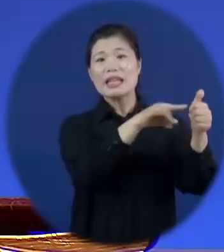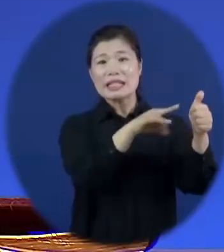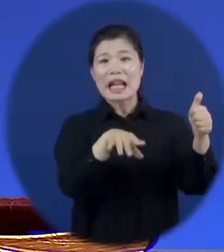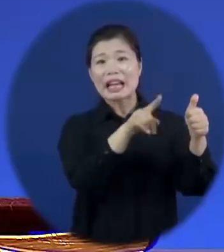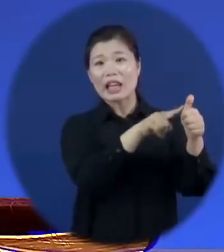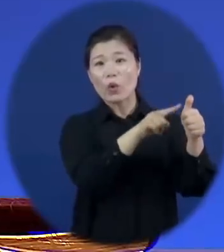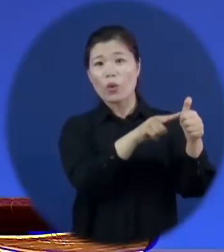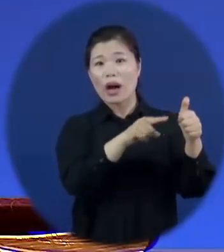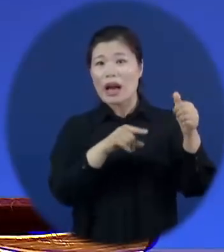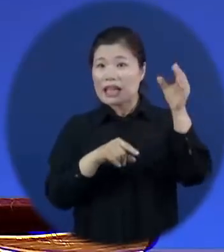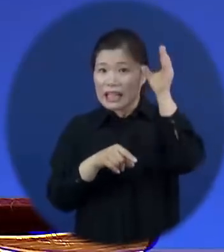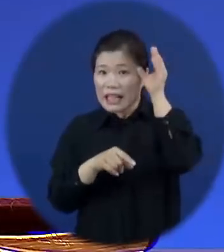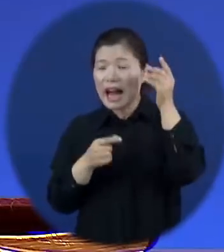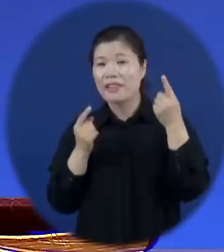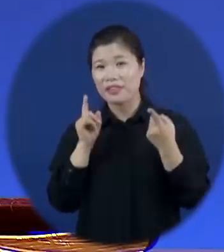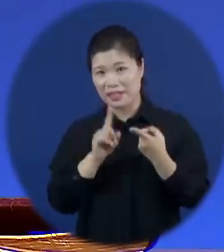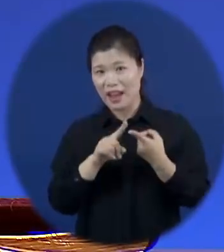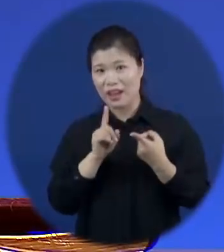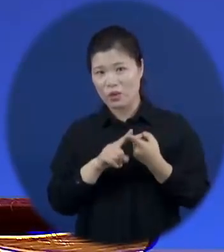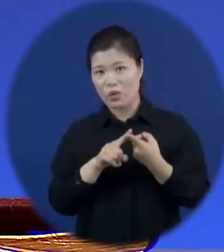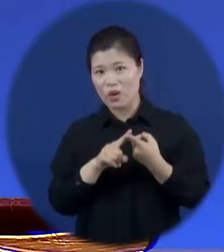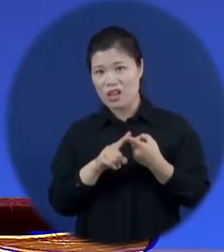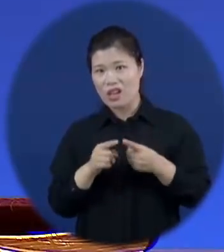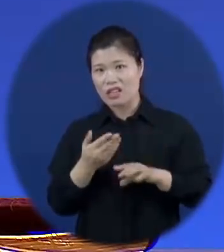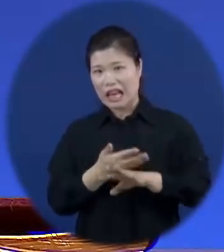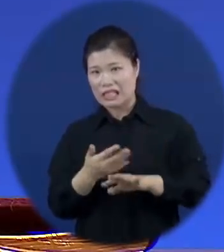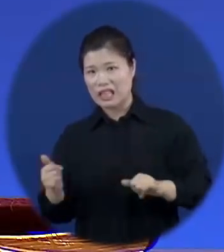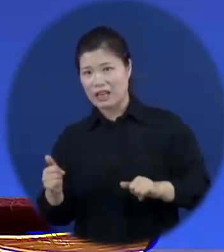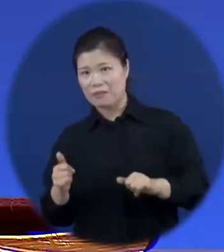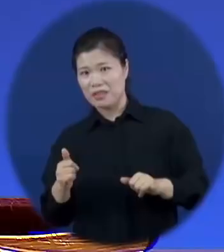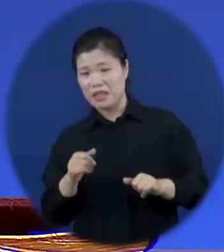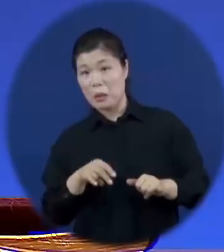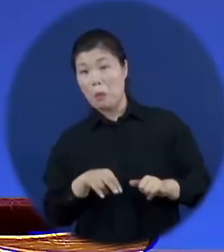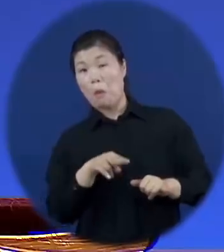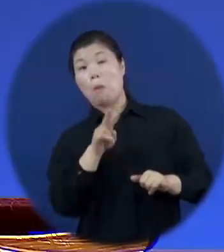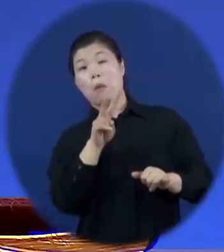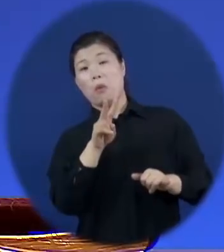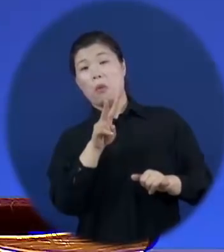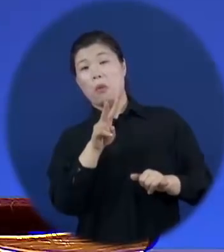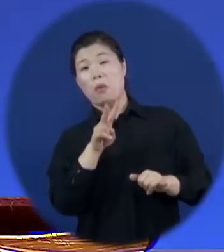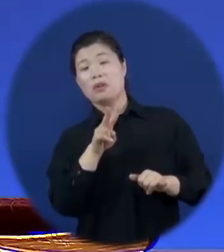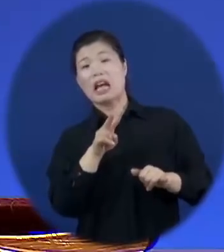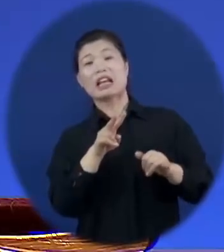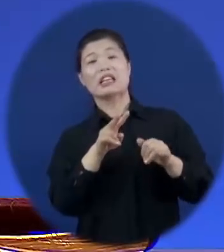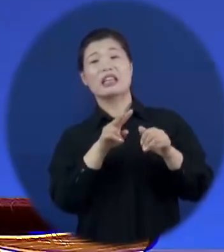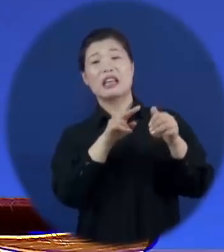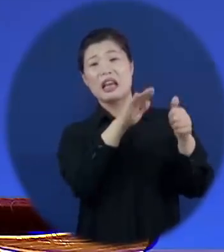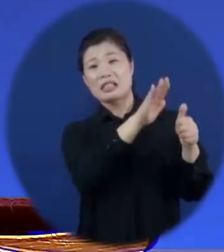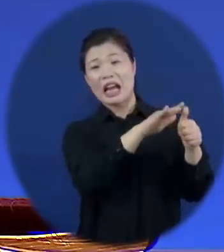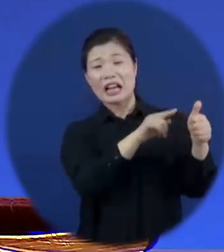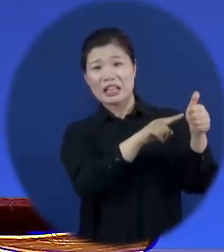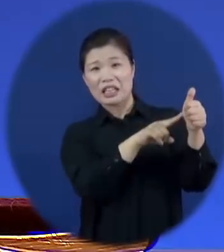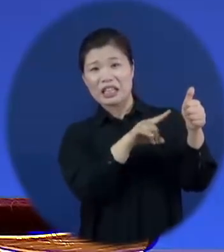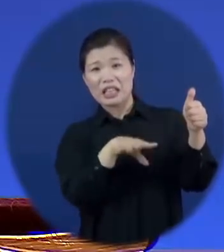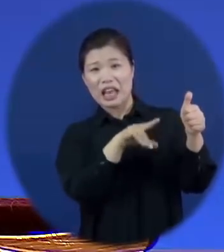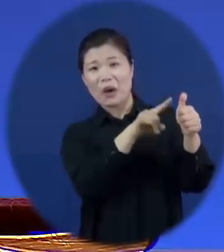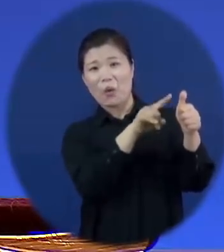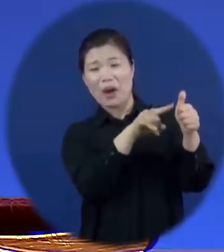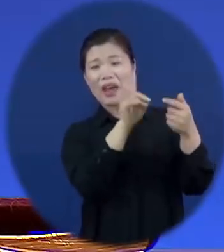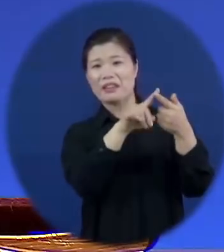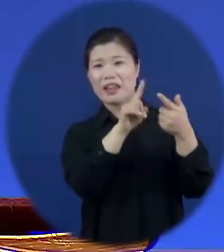삭개오가 기대했던 대로 사람들은 그가 나무 위에 있음을 알아차리지 못했습니다. 그러나 예수님은 그를